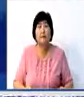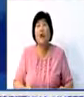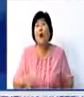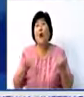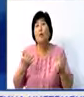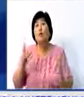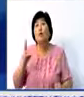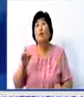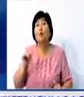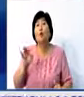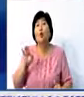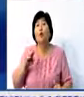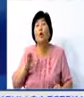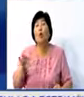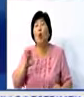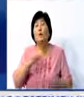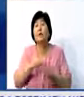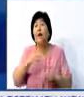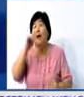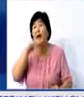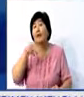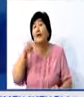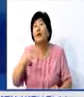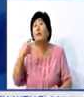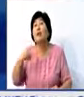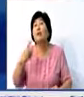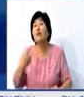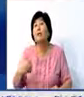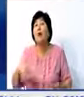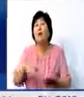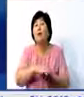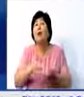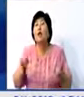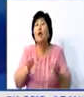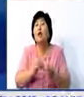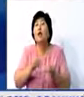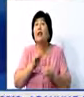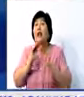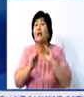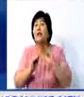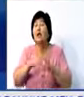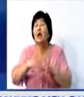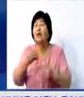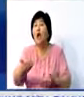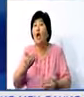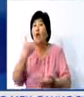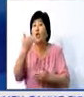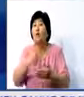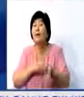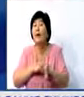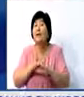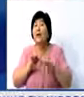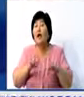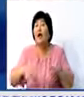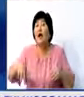Бүгін Нұр Отан партиясының облыстық филиалы Қазақстан 2021 бірлік, тұрақтылық, жасампаздық сайлау алды бағдарламасын іске асыру